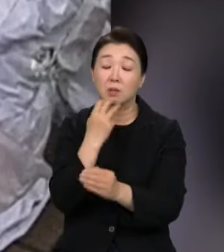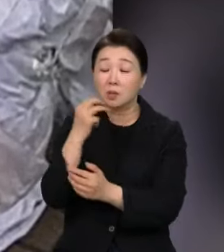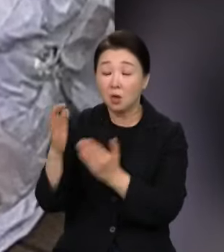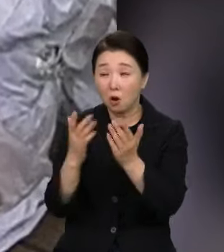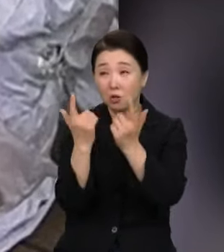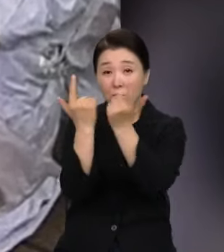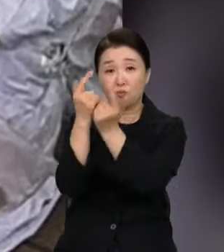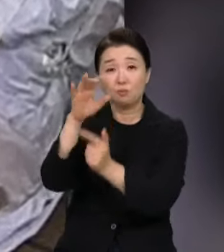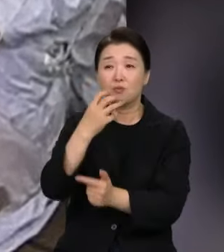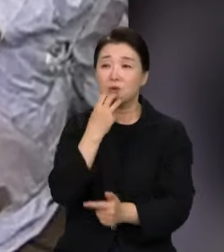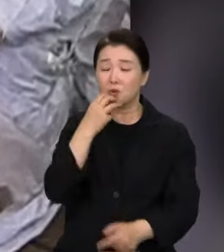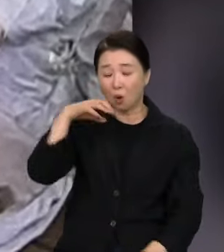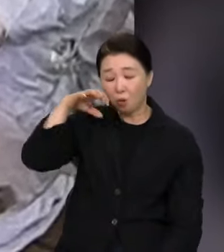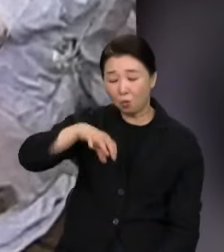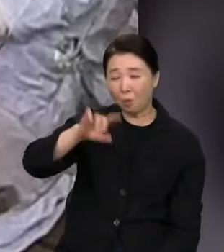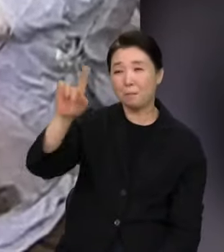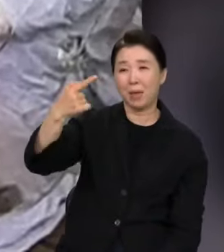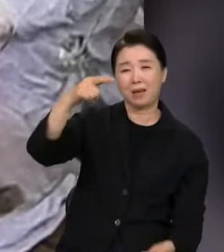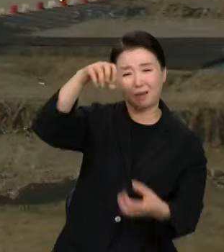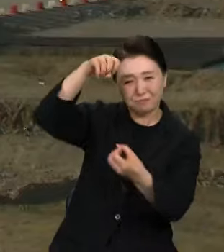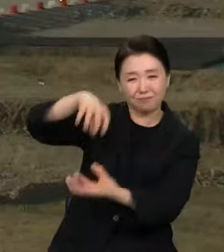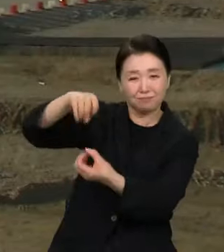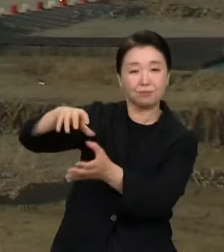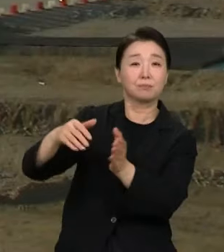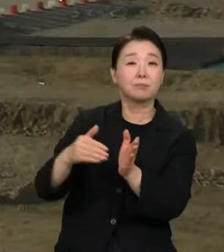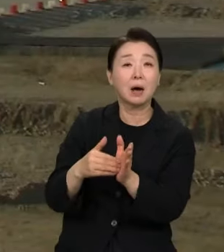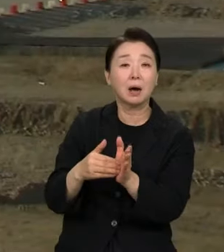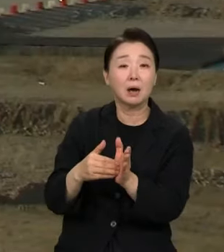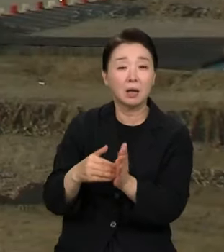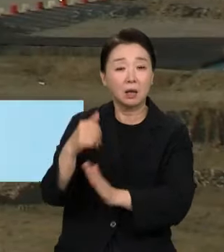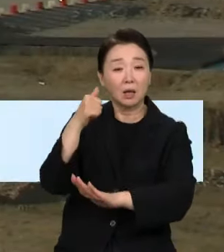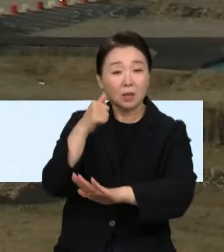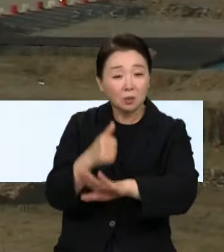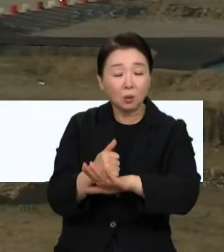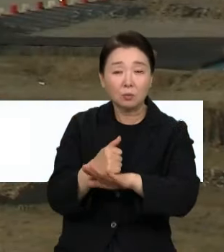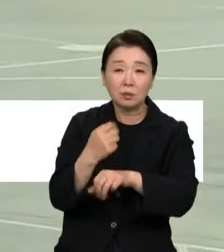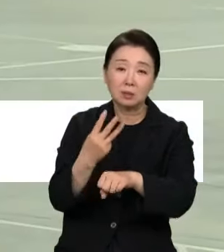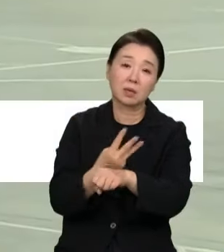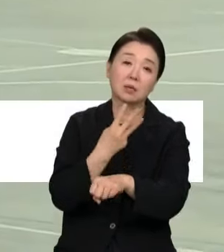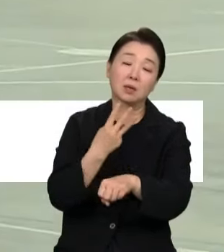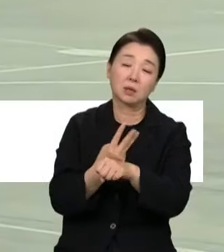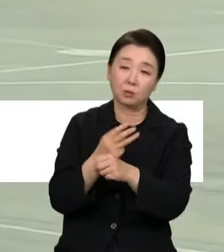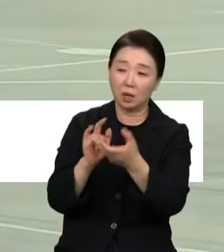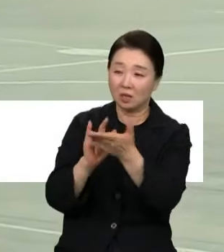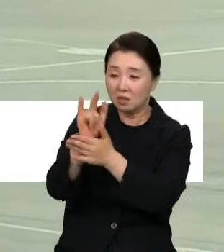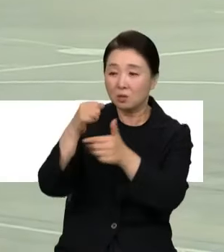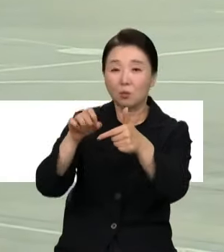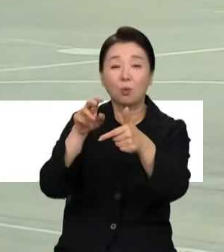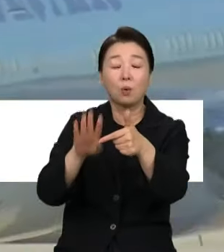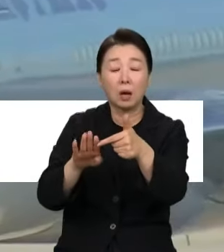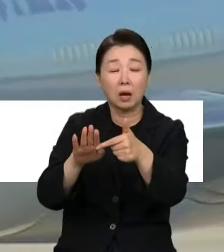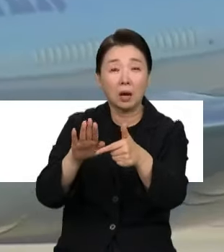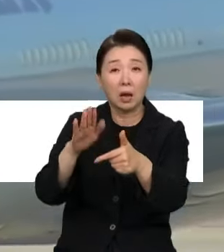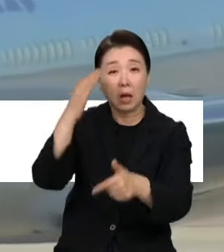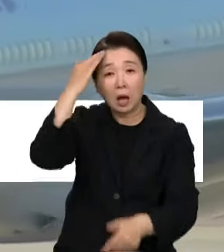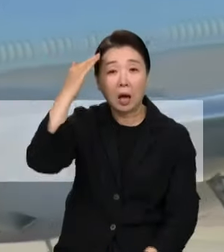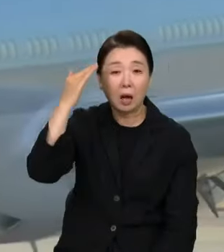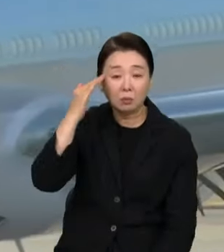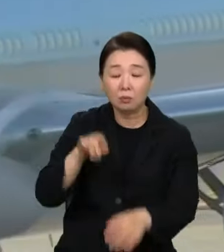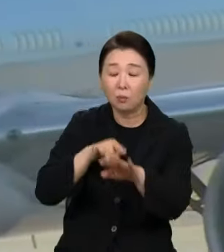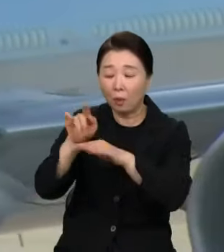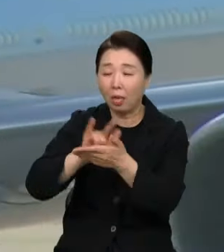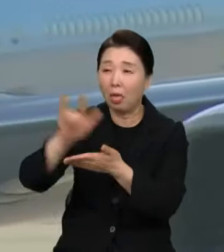북부와 서울 지역에 100여 개가 떨어졌습니다. 그 바람에 약 3시간 동안 인천공항의 국내선과 국제선